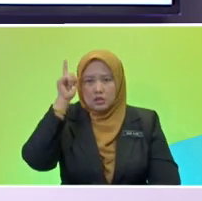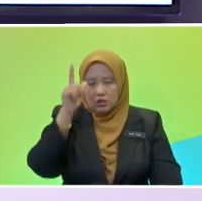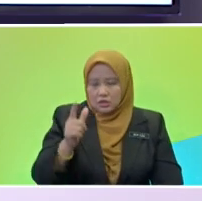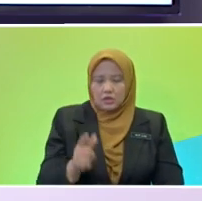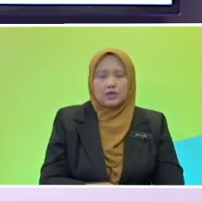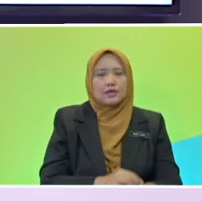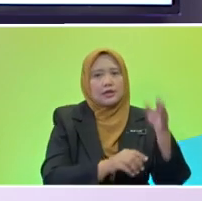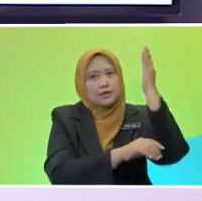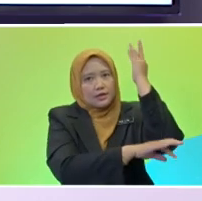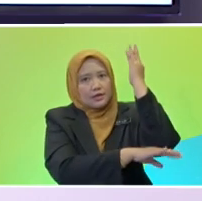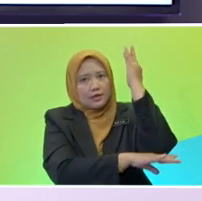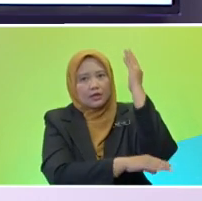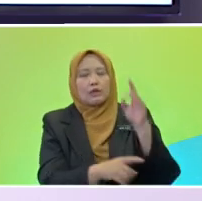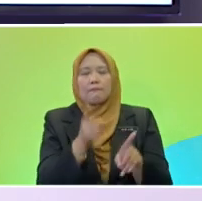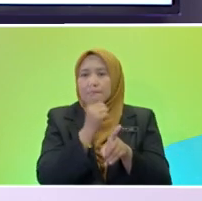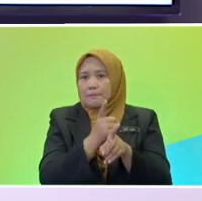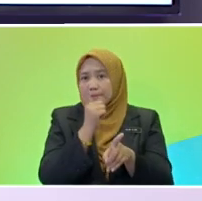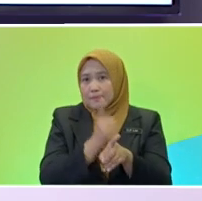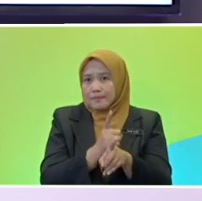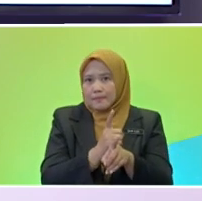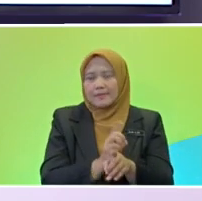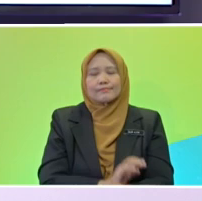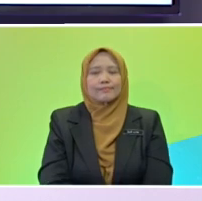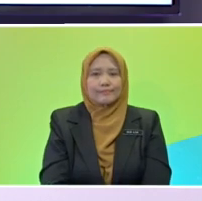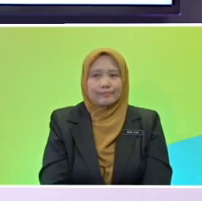berurat ataupun berurat